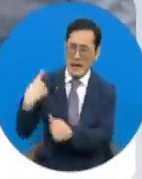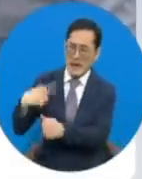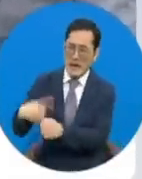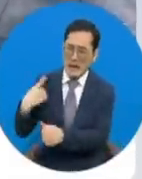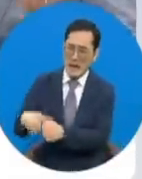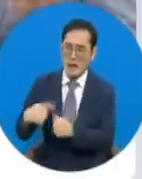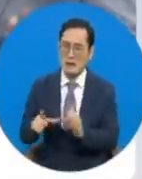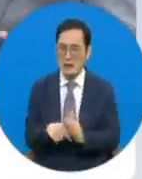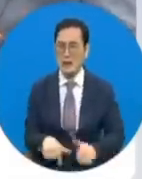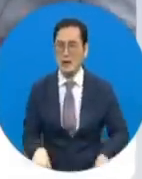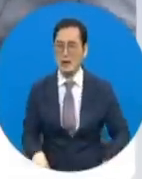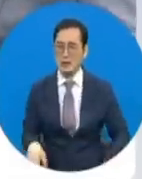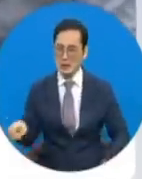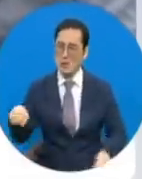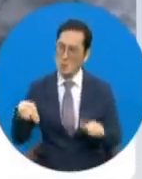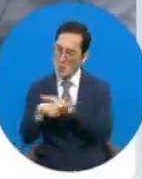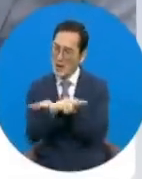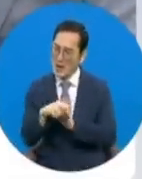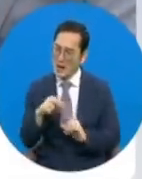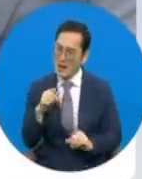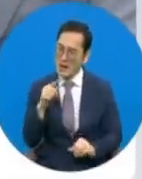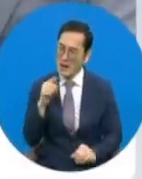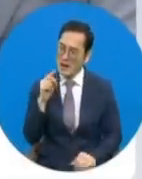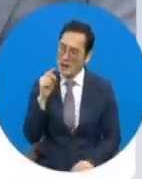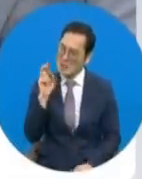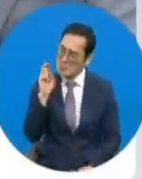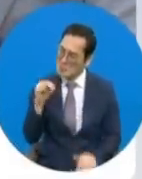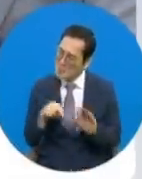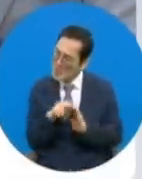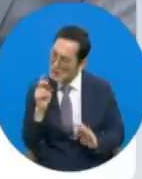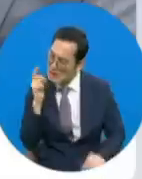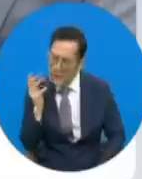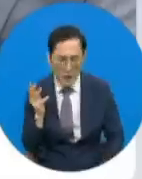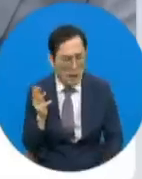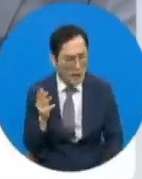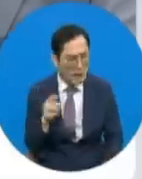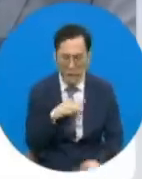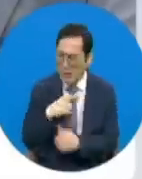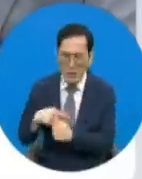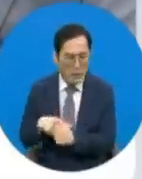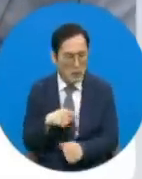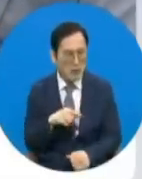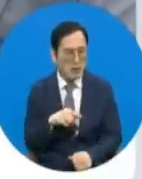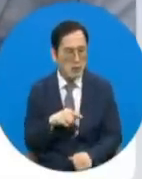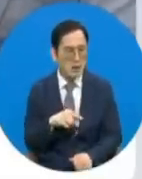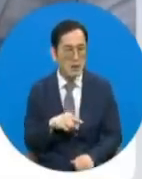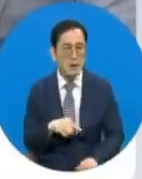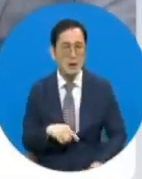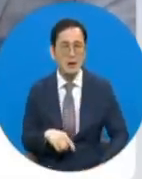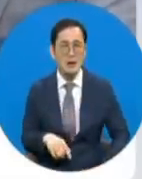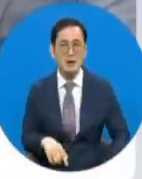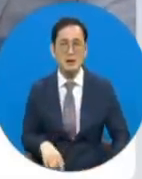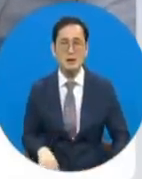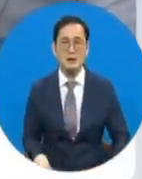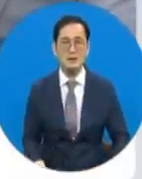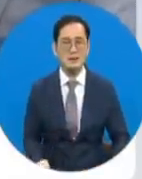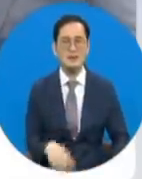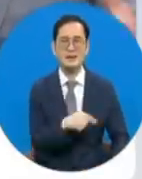착각했습니다. 도저히 있어서는 안 되는 일입니다. 이렇게 권칠승 대변인도 정리해서 될 문제고